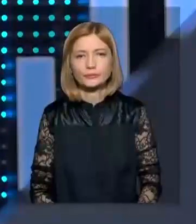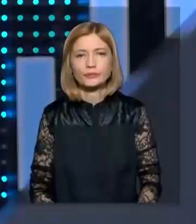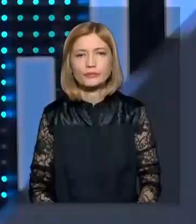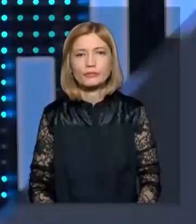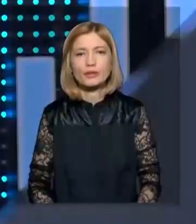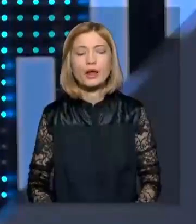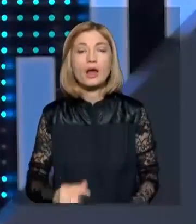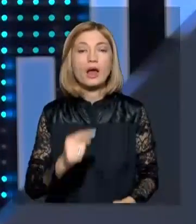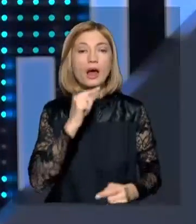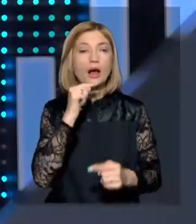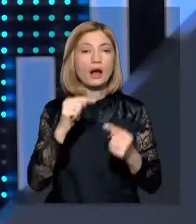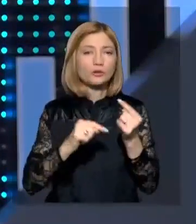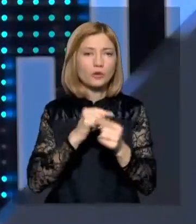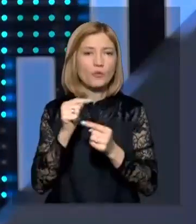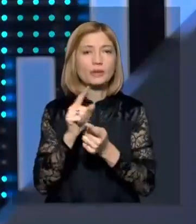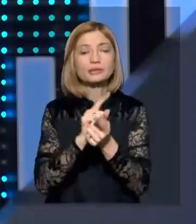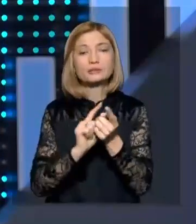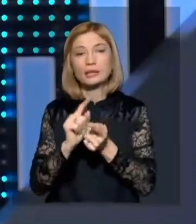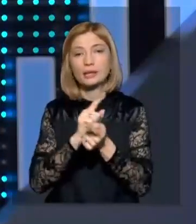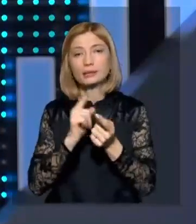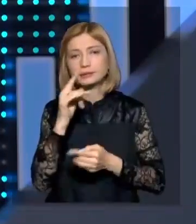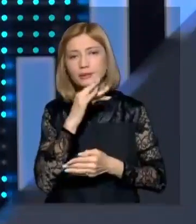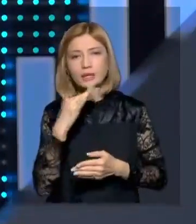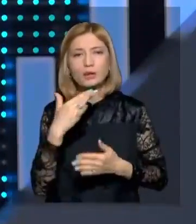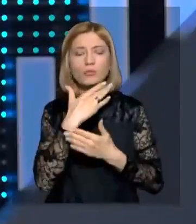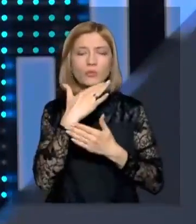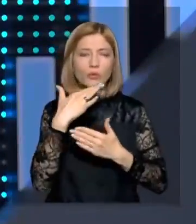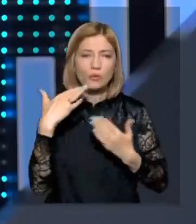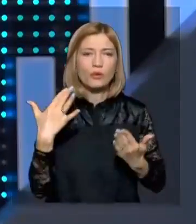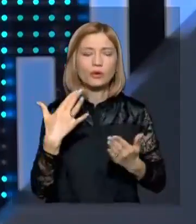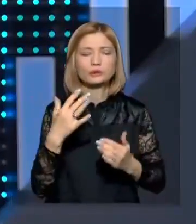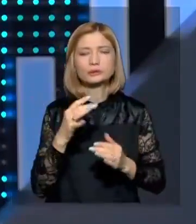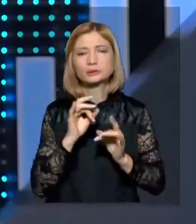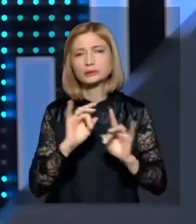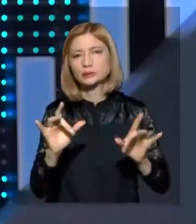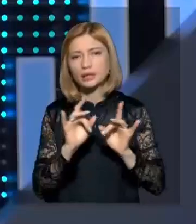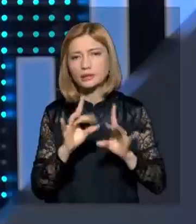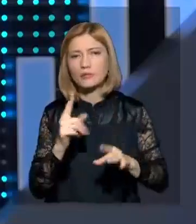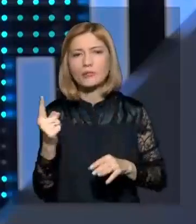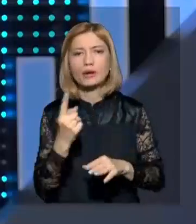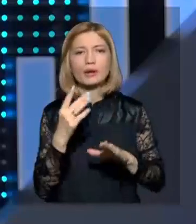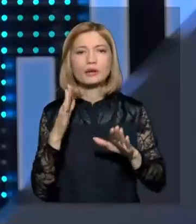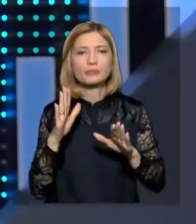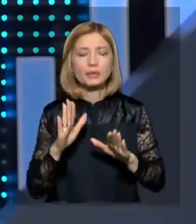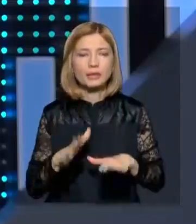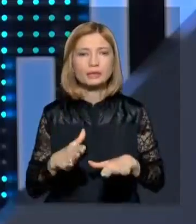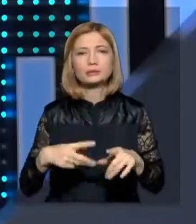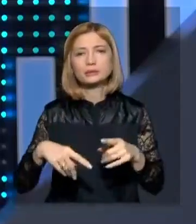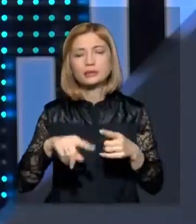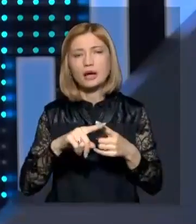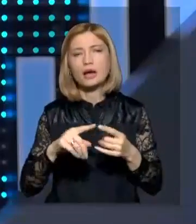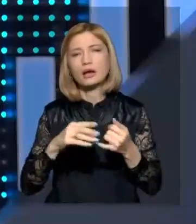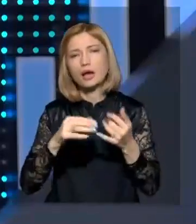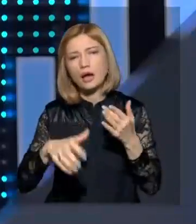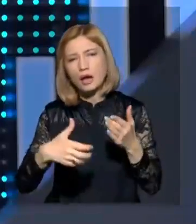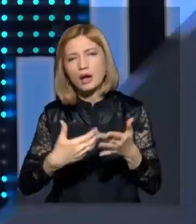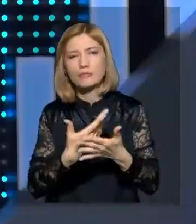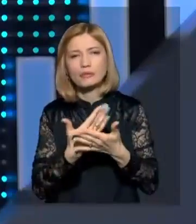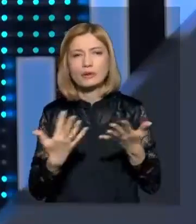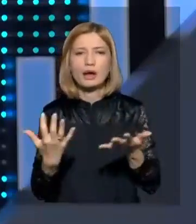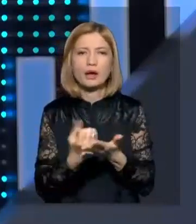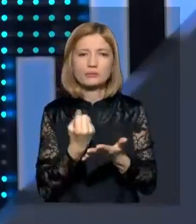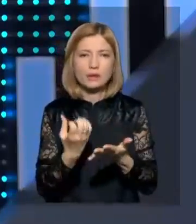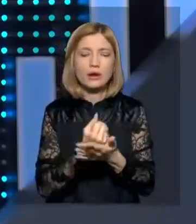О диверсификации экономики у нас в стране говорят довольно часто. Касается это в первую очередь сырьевой отрасли. Глава государства не